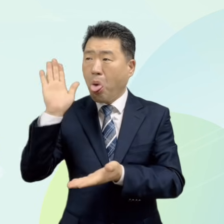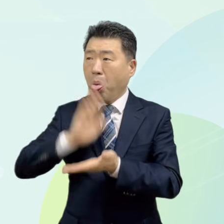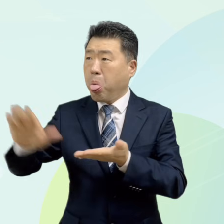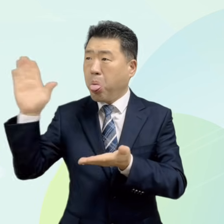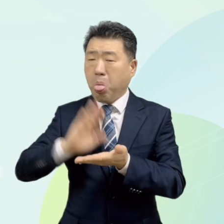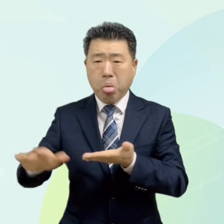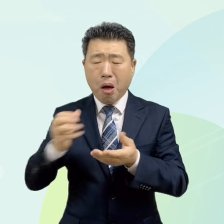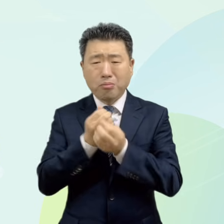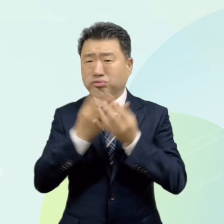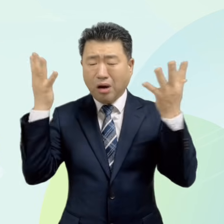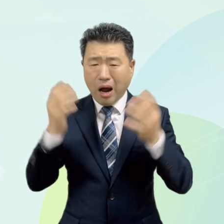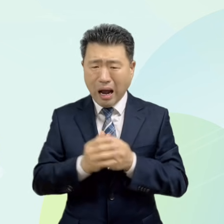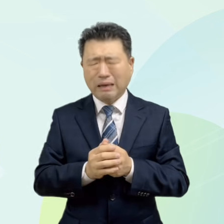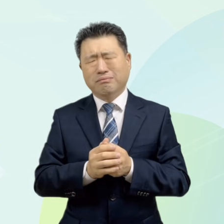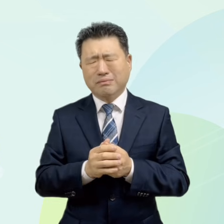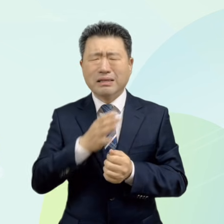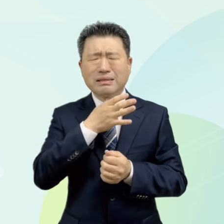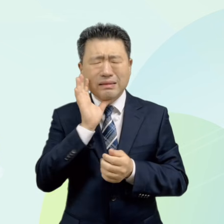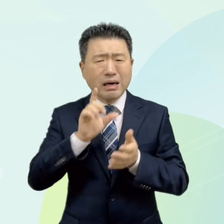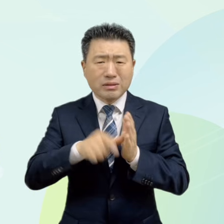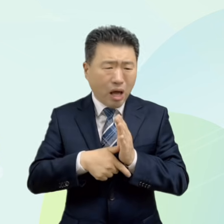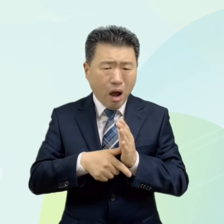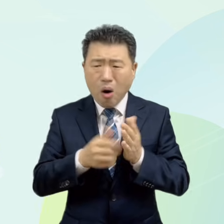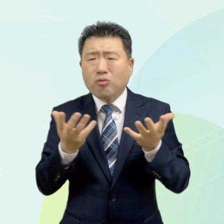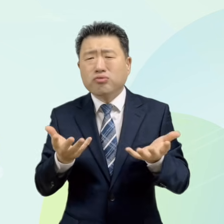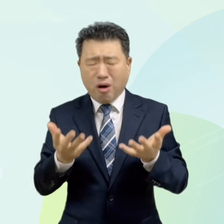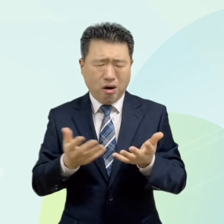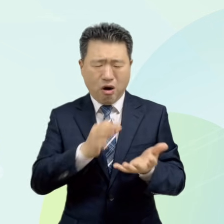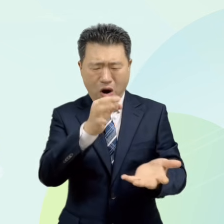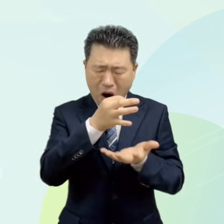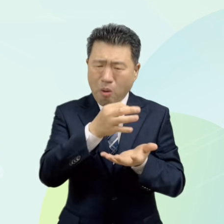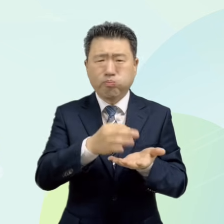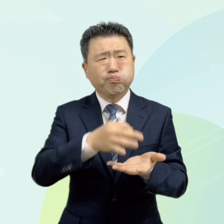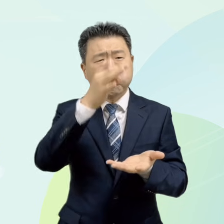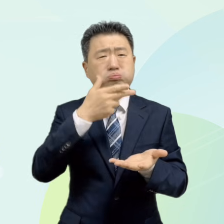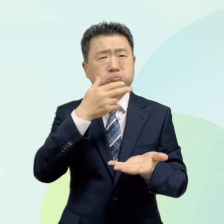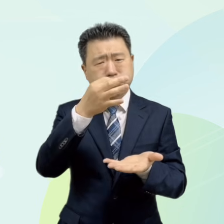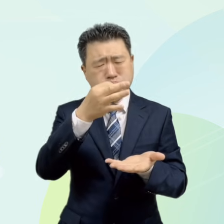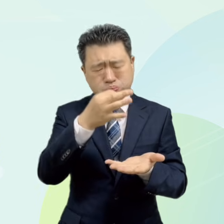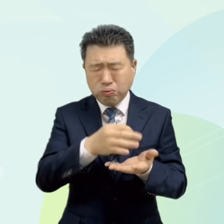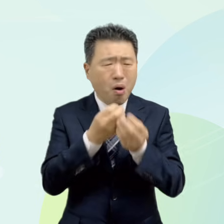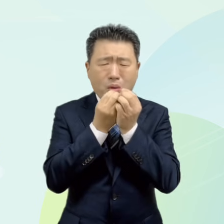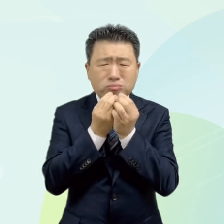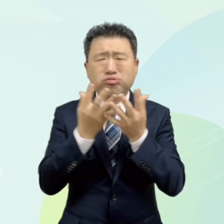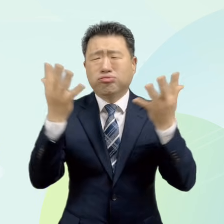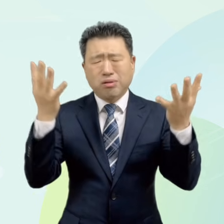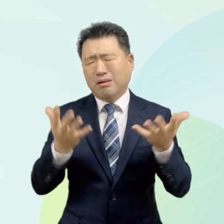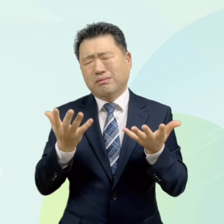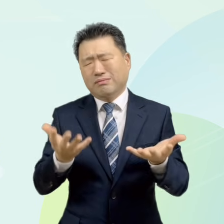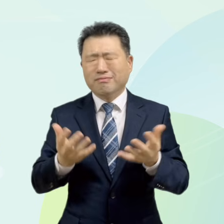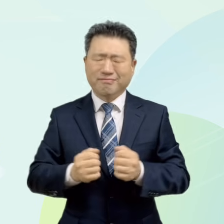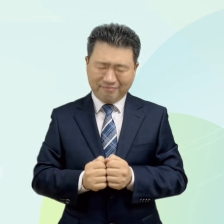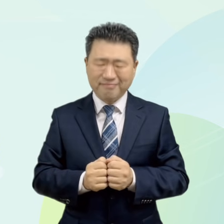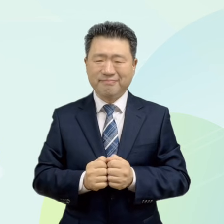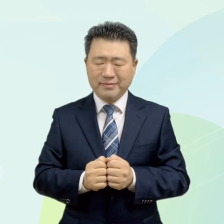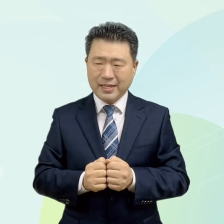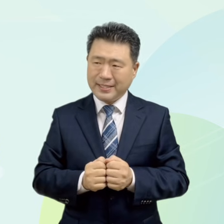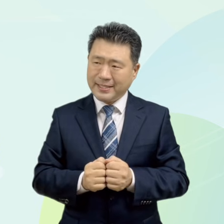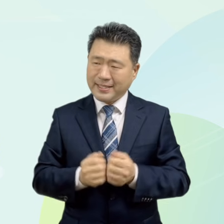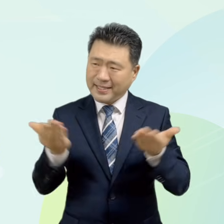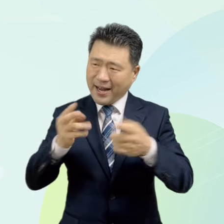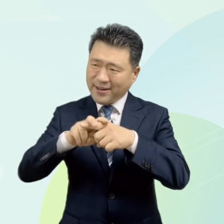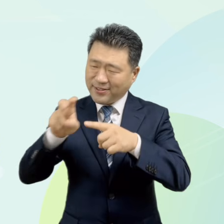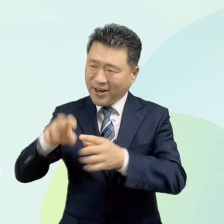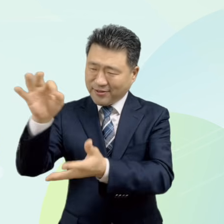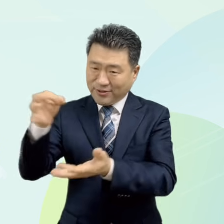써버리게 돼서 노후의 소중한 대비책인 퇴직금이 쌓이지 않고 전부 사라지게 되자 퇴직금을